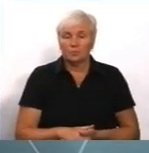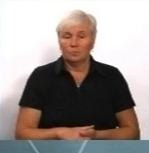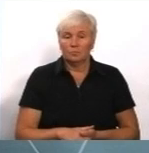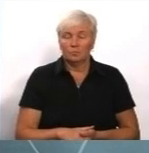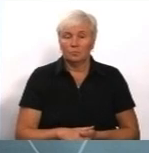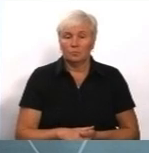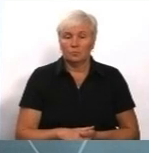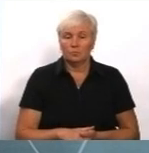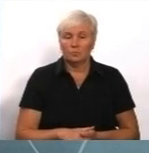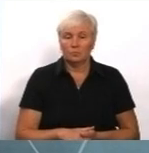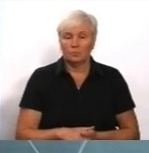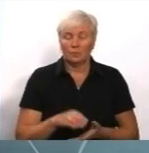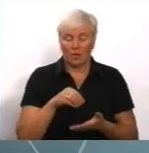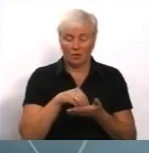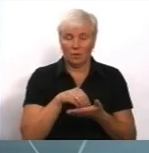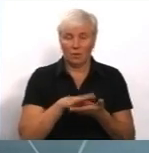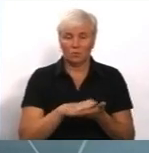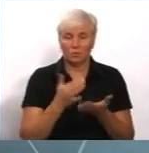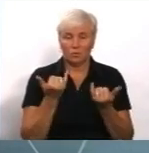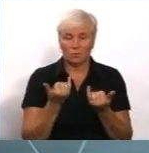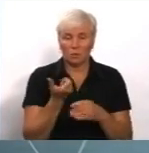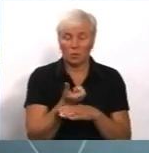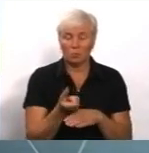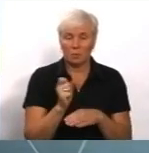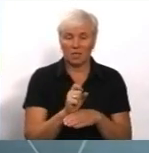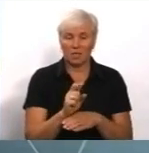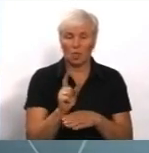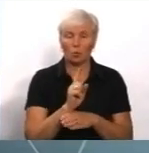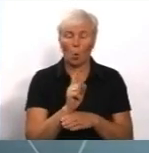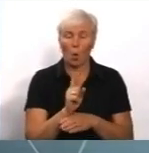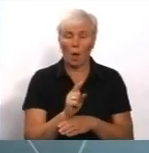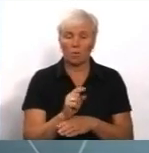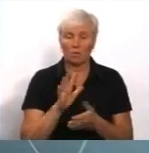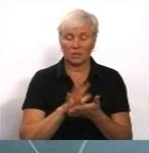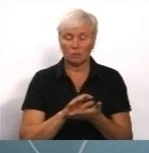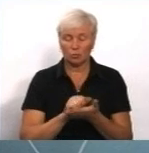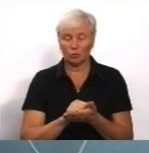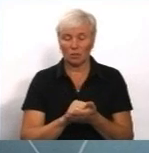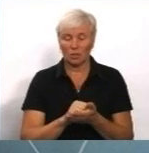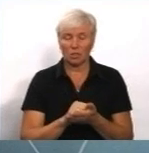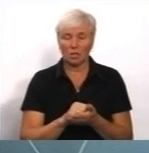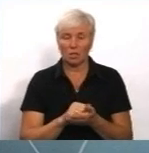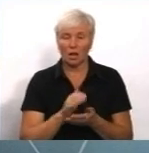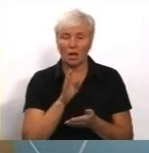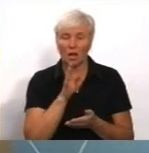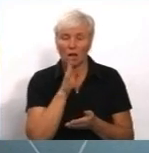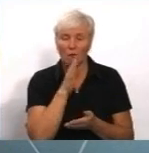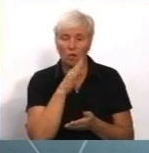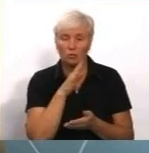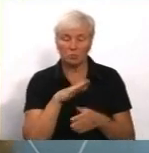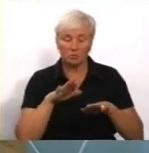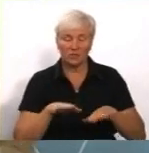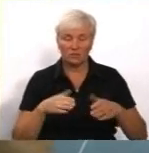Григорій, чи фіксується сьогодні перевищення допустимих норм забруднюючих речовин, зокрема у криницях місцевих жителів? І